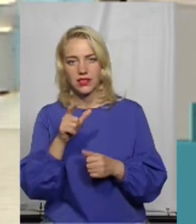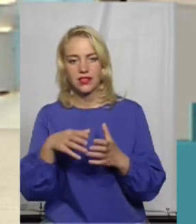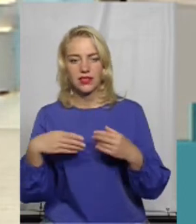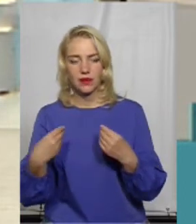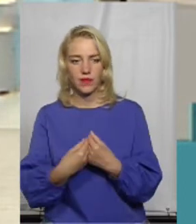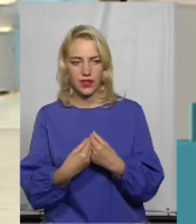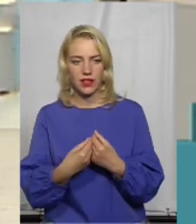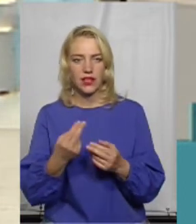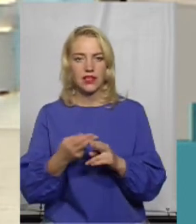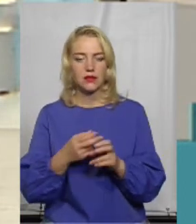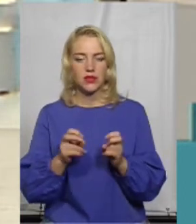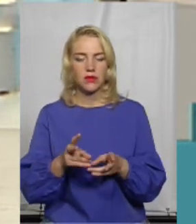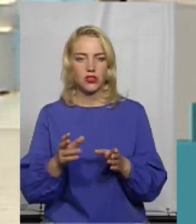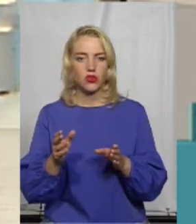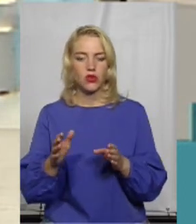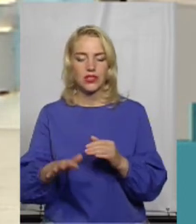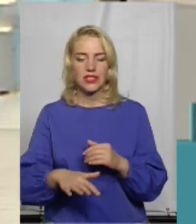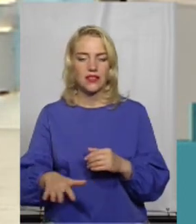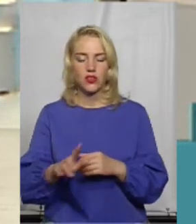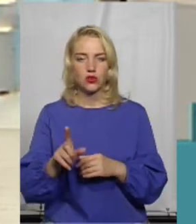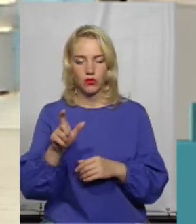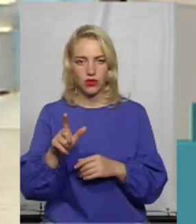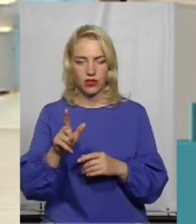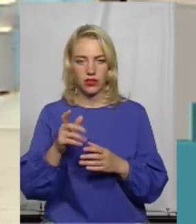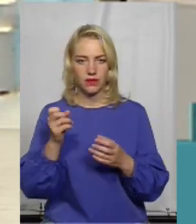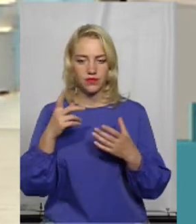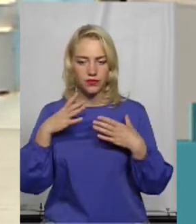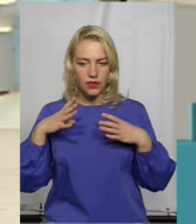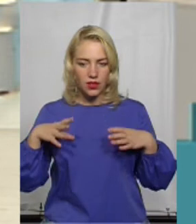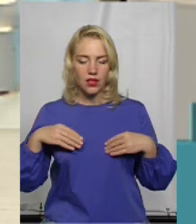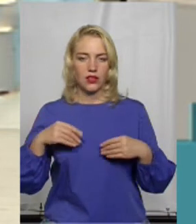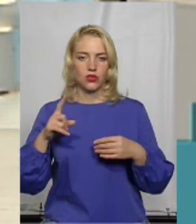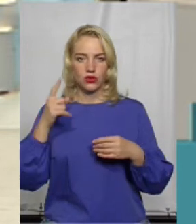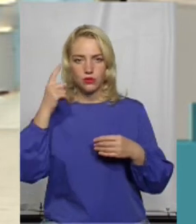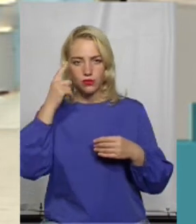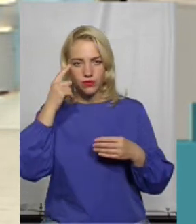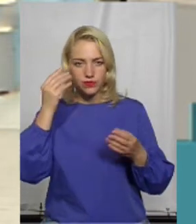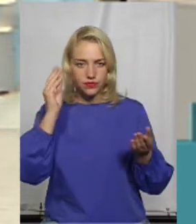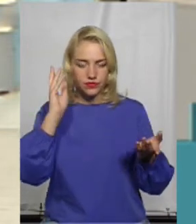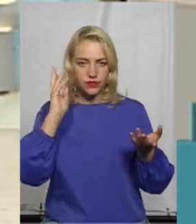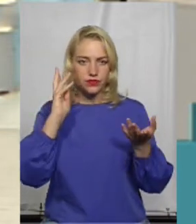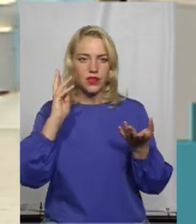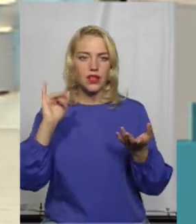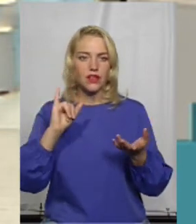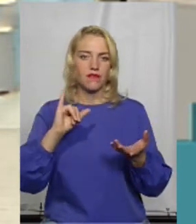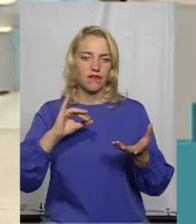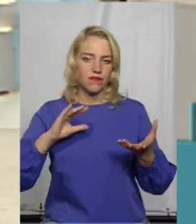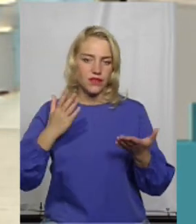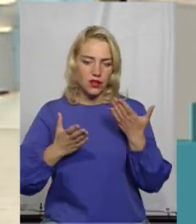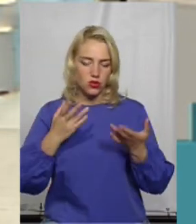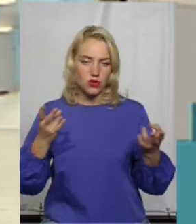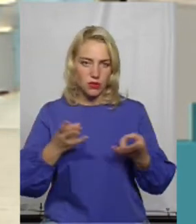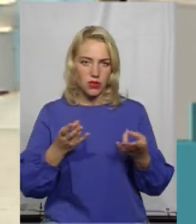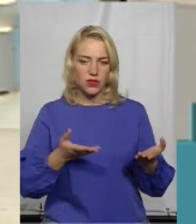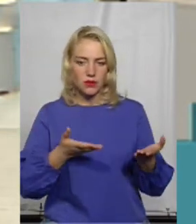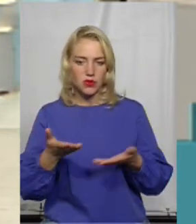от з небезпечного середовища, щоб вона оговталася, щоб вона зібралася з думками, щоб запросити в разі необхідності